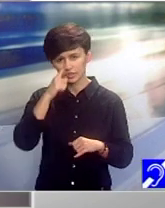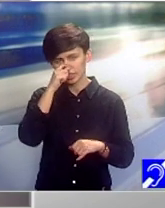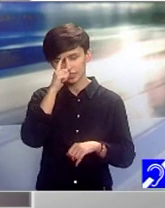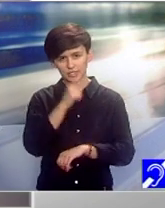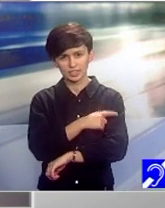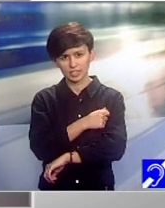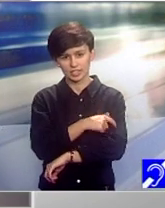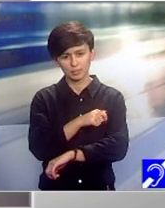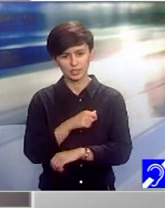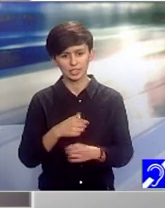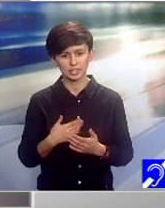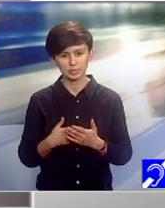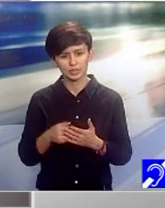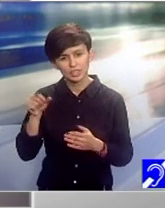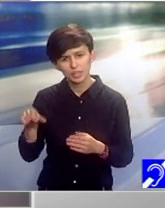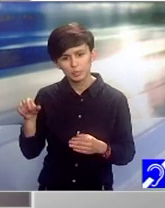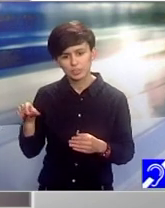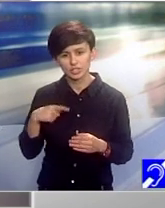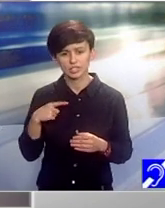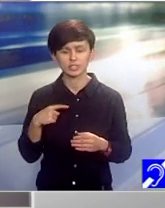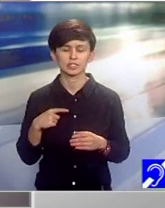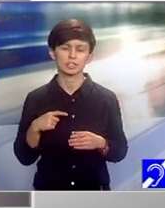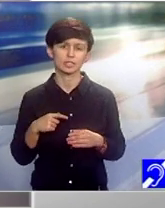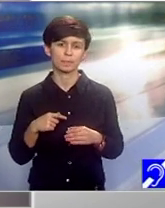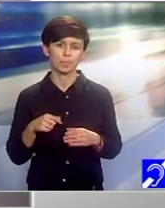zic așa. Personal este în vacanță și nu poate fi folosit.